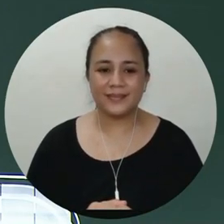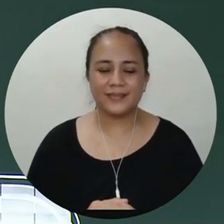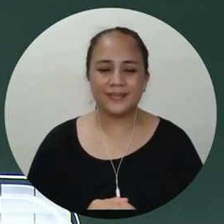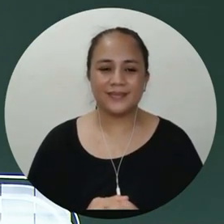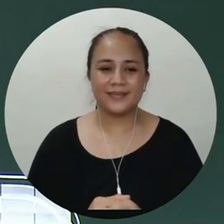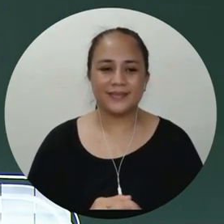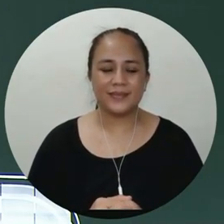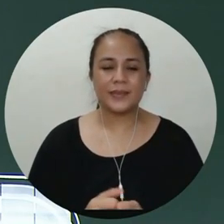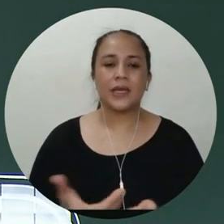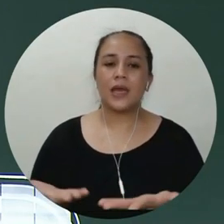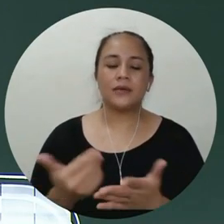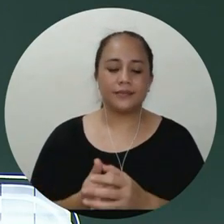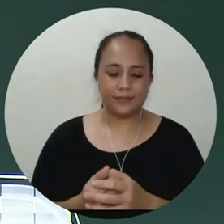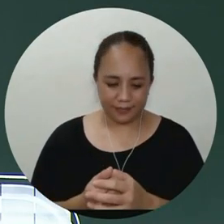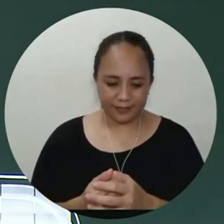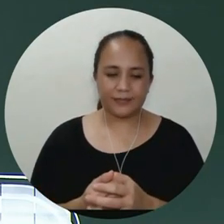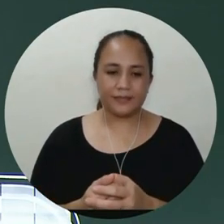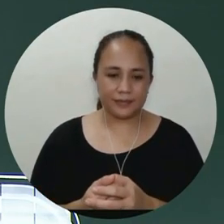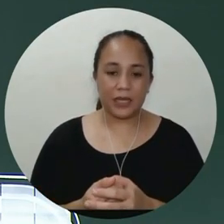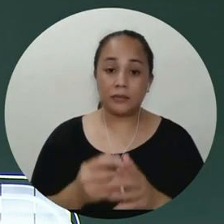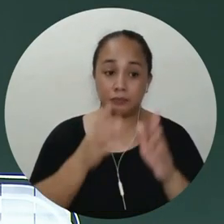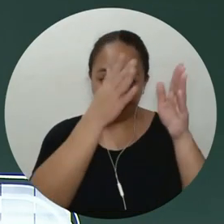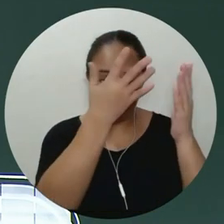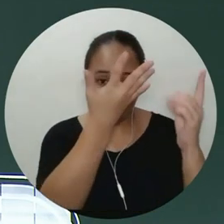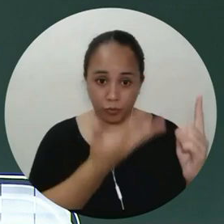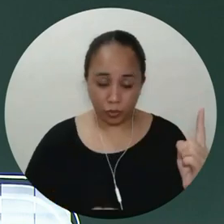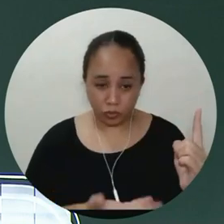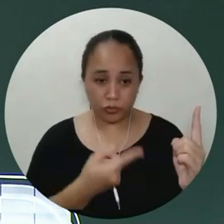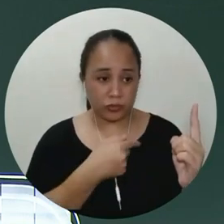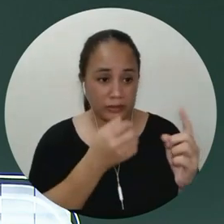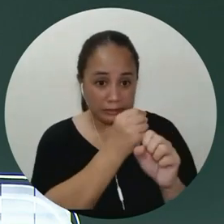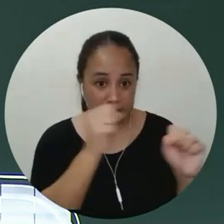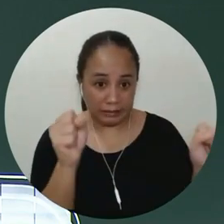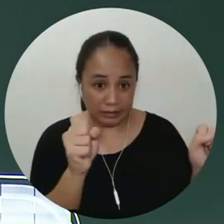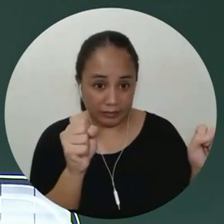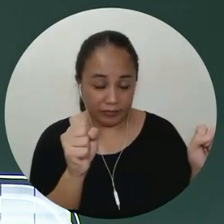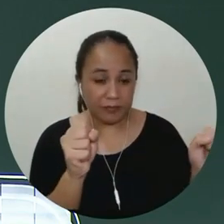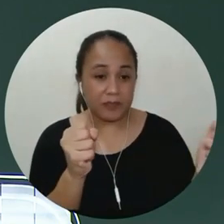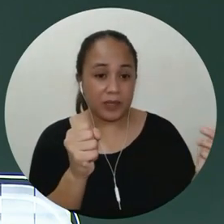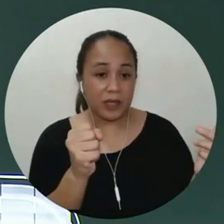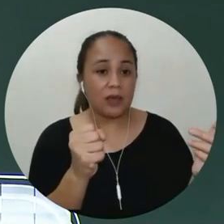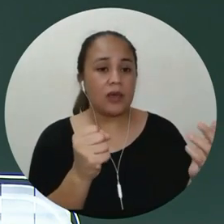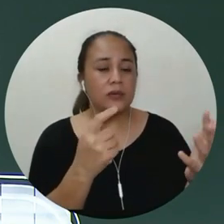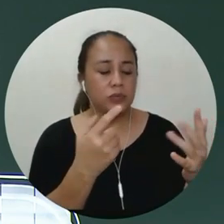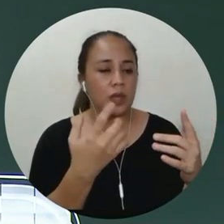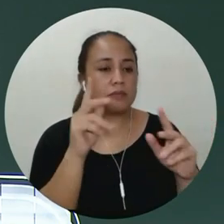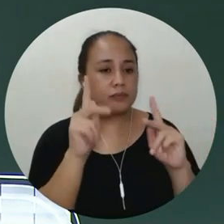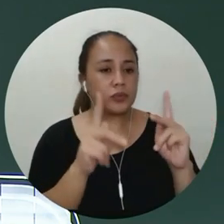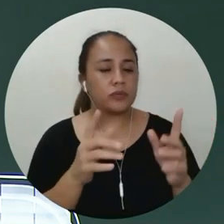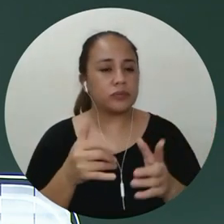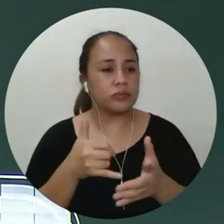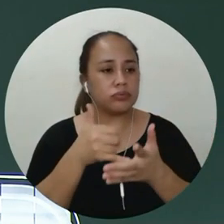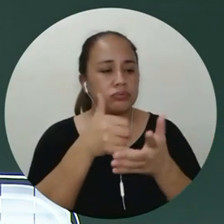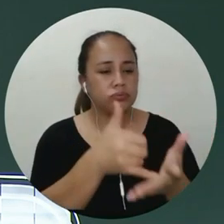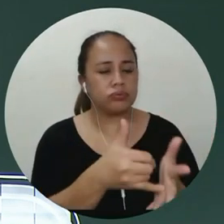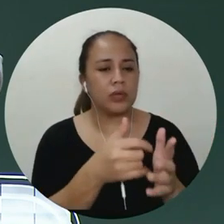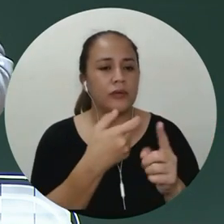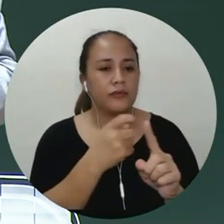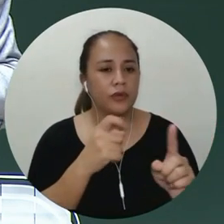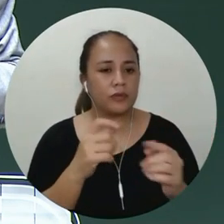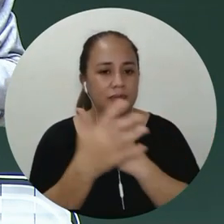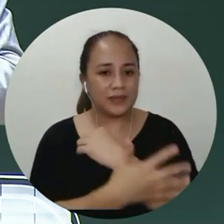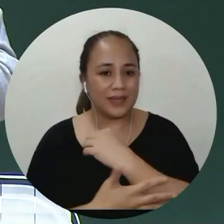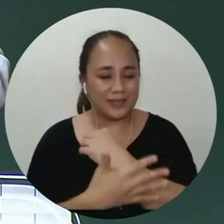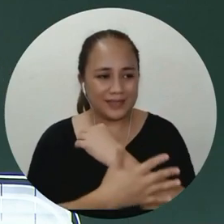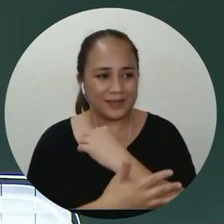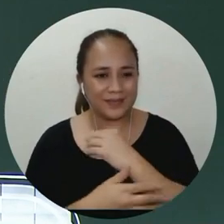So a person if they save a person from a burning building, that person is rewarded from the country government. 근데 지옥